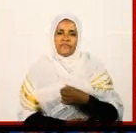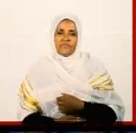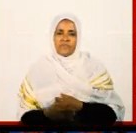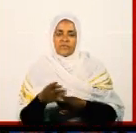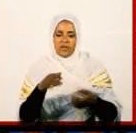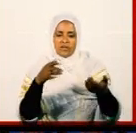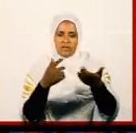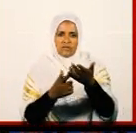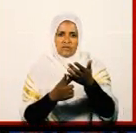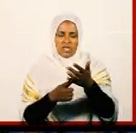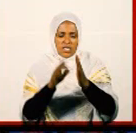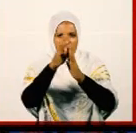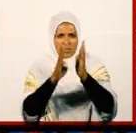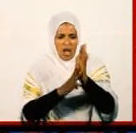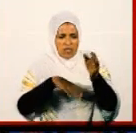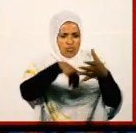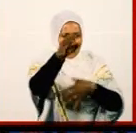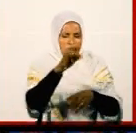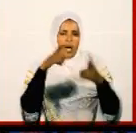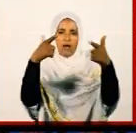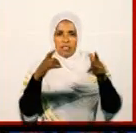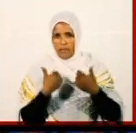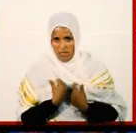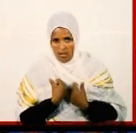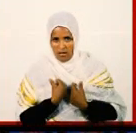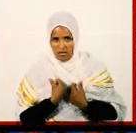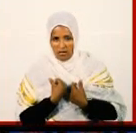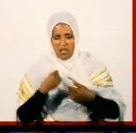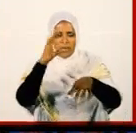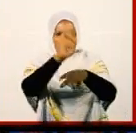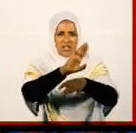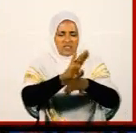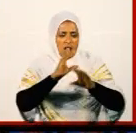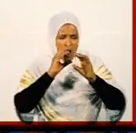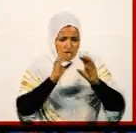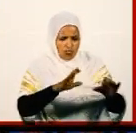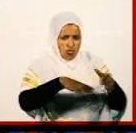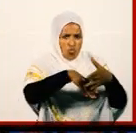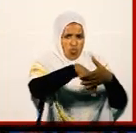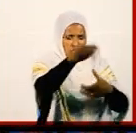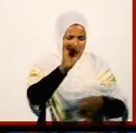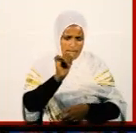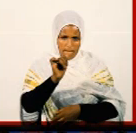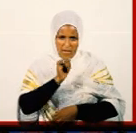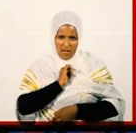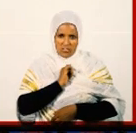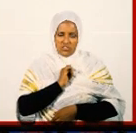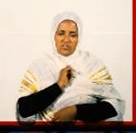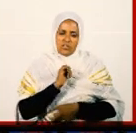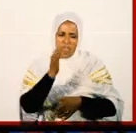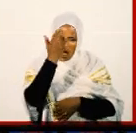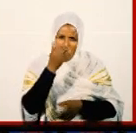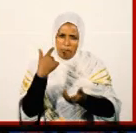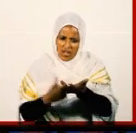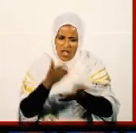እንትነን ከስርዓትም ወጣ ምንልበታል። አንዳንዴ ከቤተ ክርስቲያን አስተምህሮም ወጣን በራሳችንን ለምን እንዲህ አልሆነም